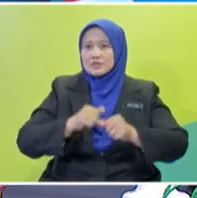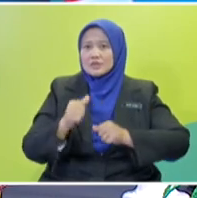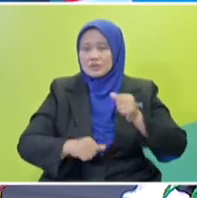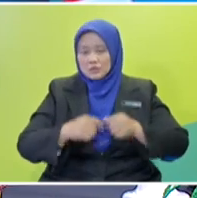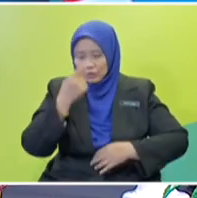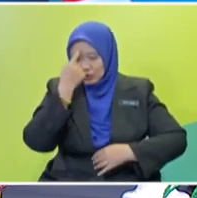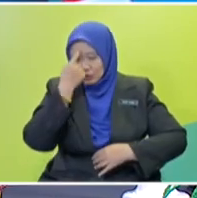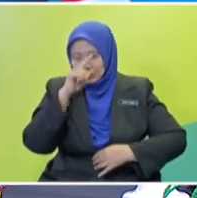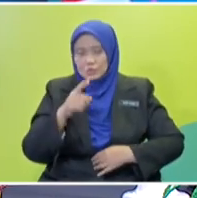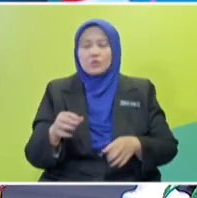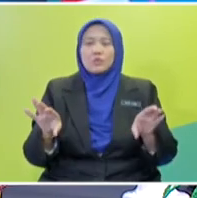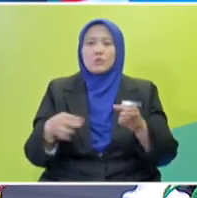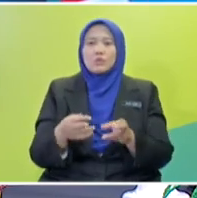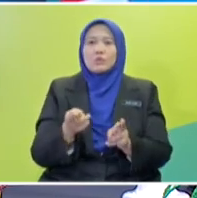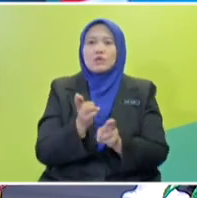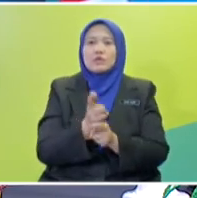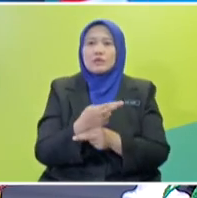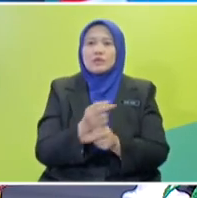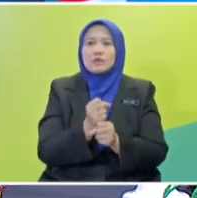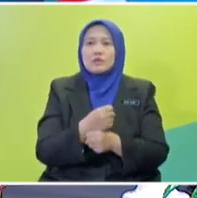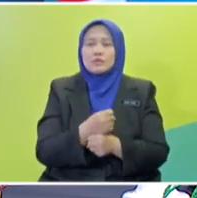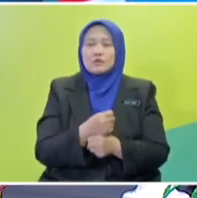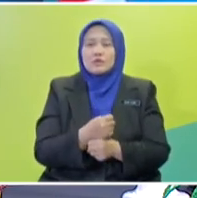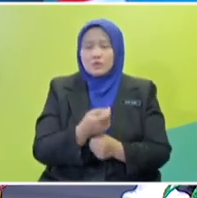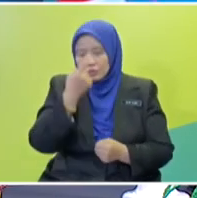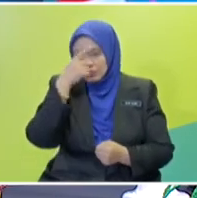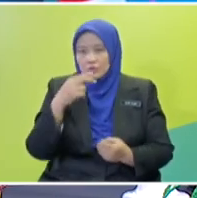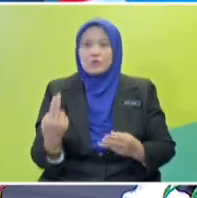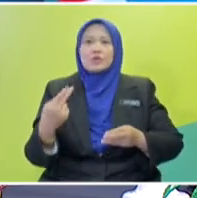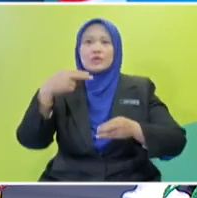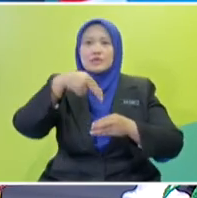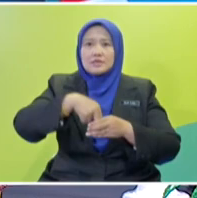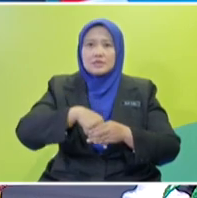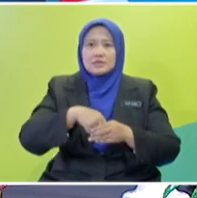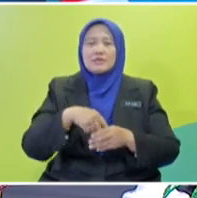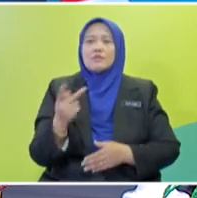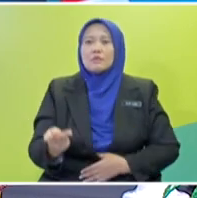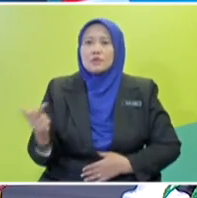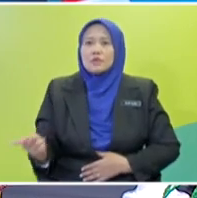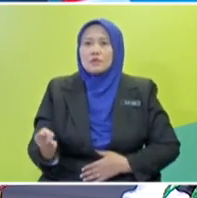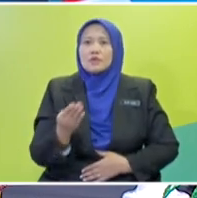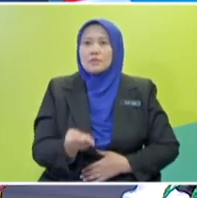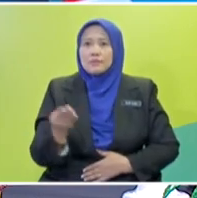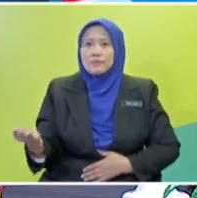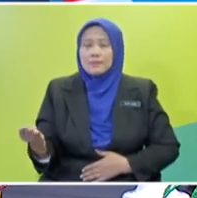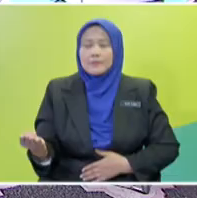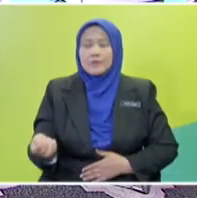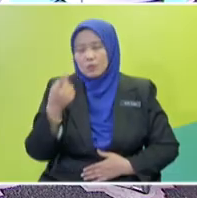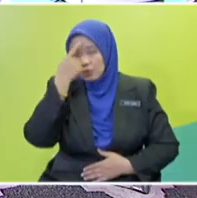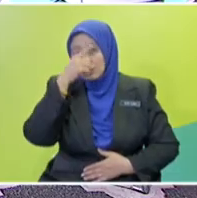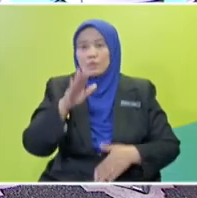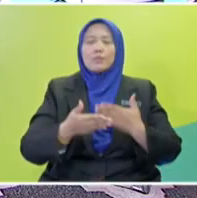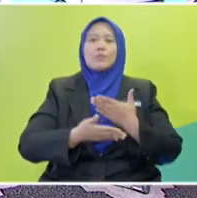sesuatu produk pakai salah produk ataupun service ataupun bahan alat tante untuk memudahkan kerja manusia